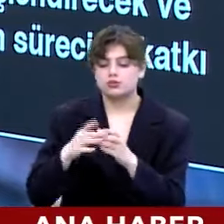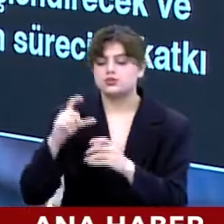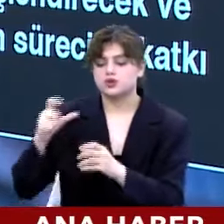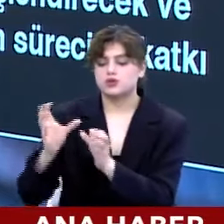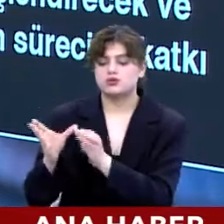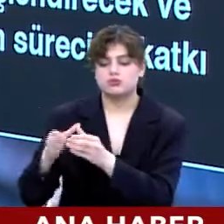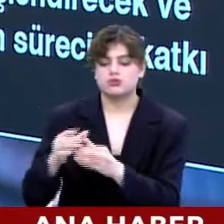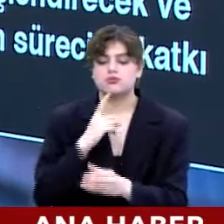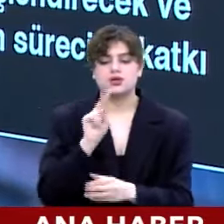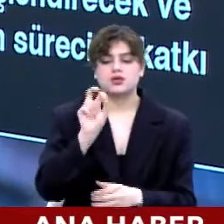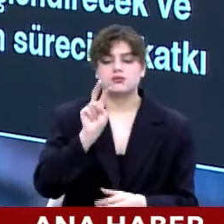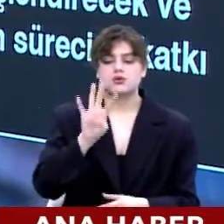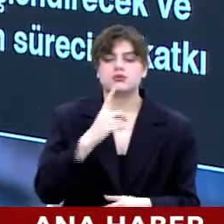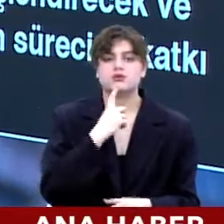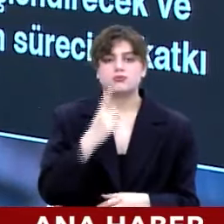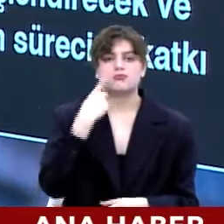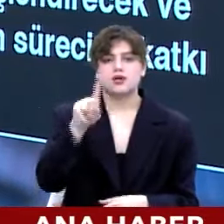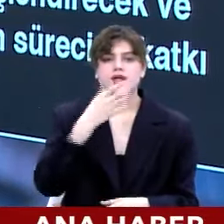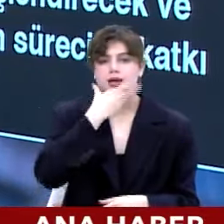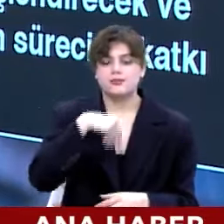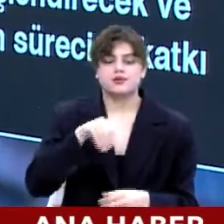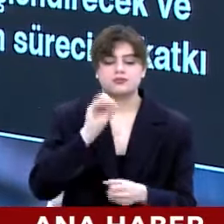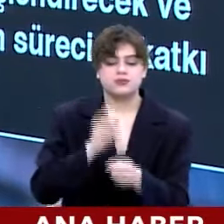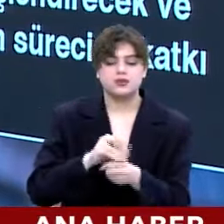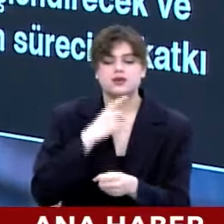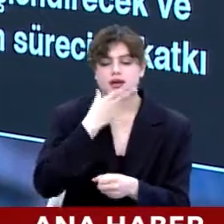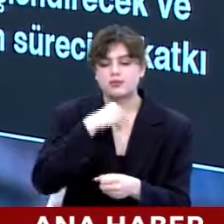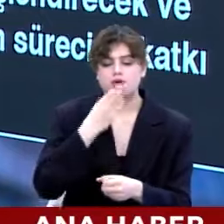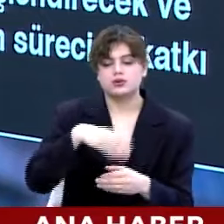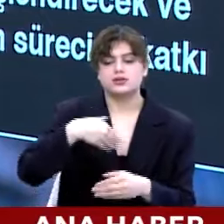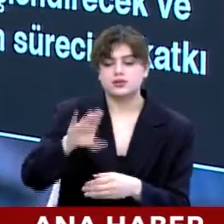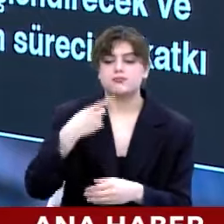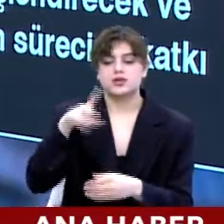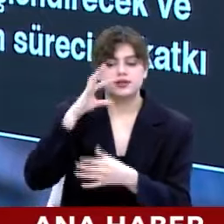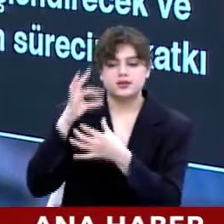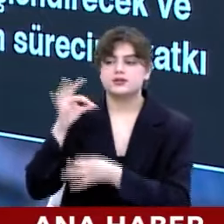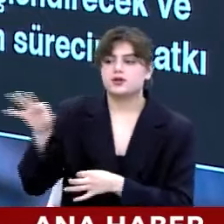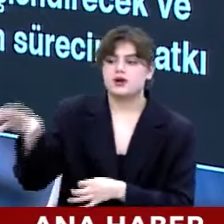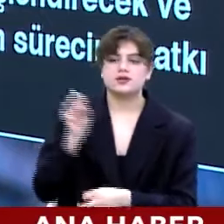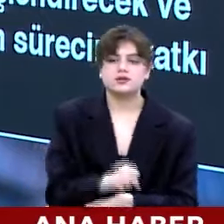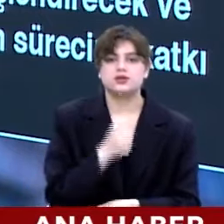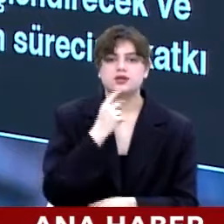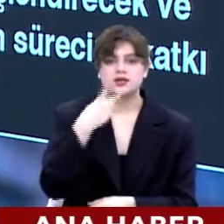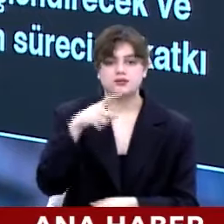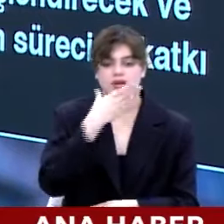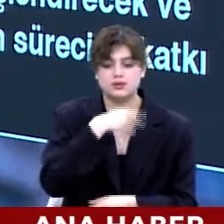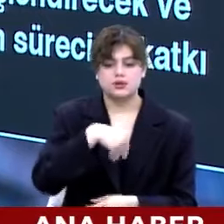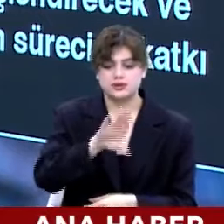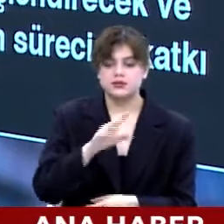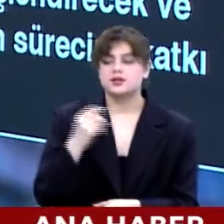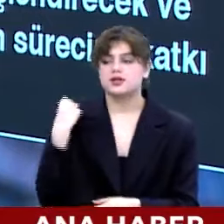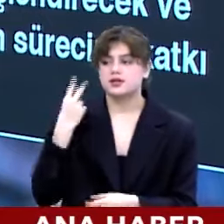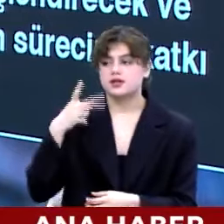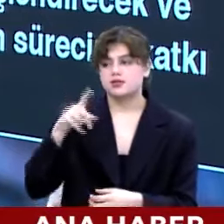kurumu. 2024'te diyelim ki 1000 emekli verdi. 1000 kişi emekli olduysa 1000 kişi alınacak. 2000 kişi emekli olduysa tüm